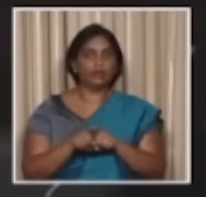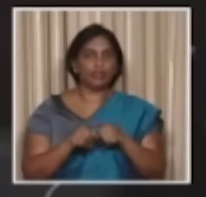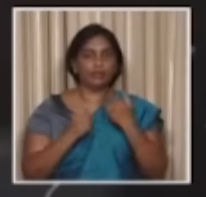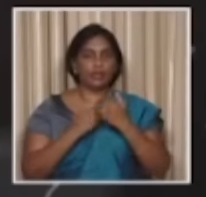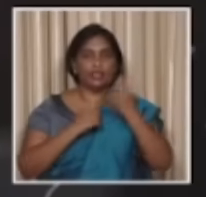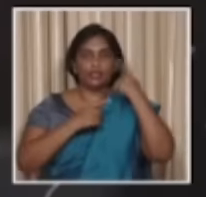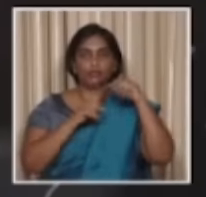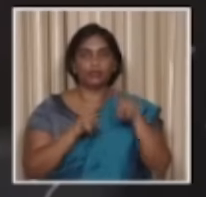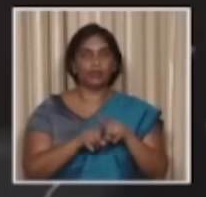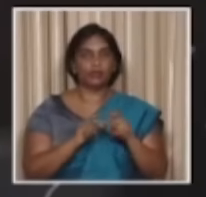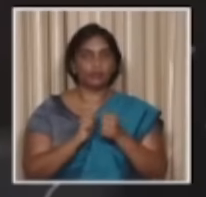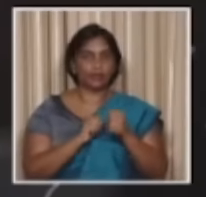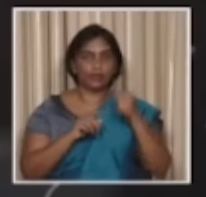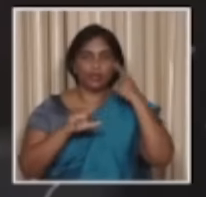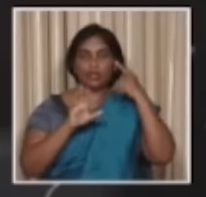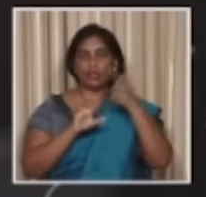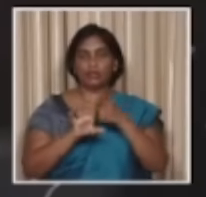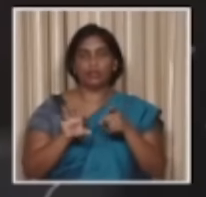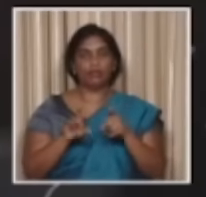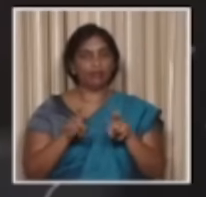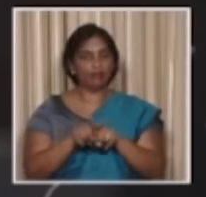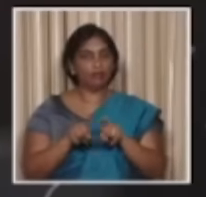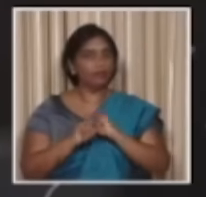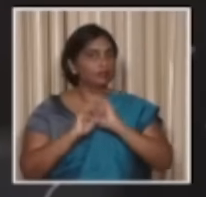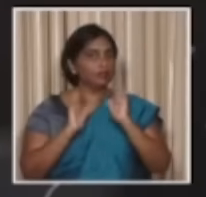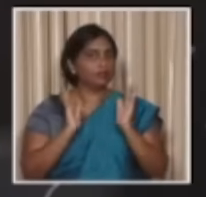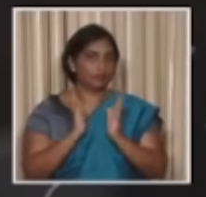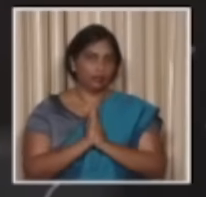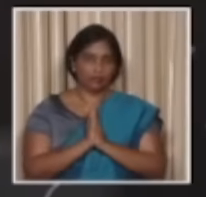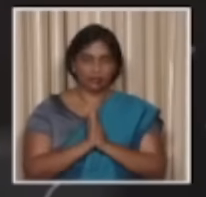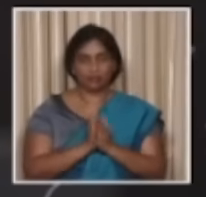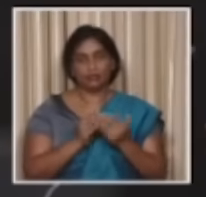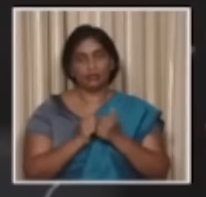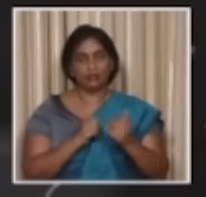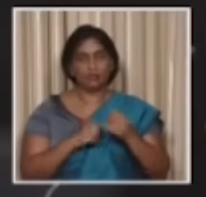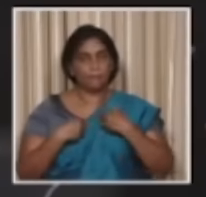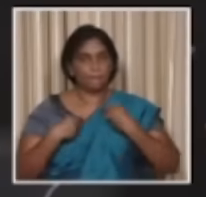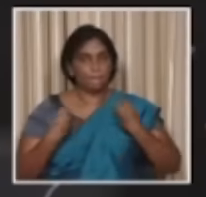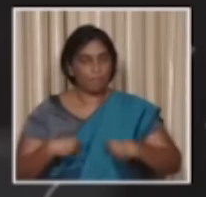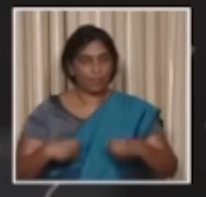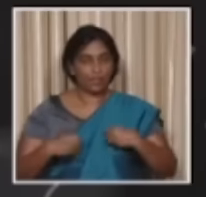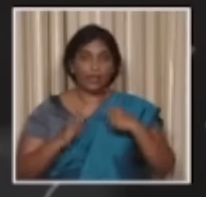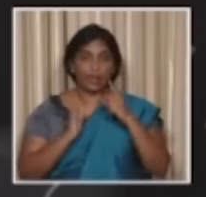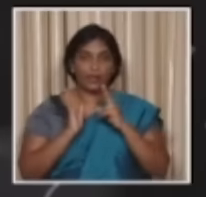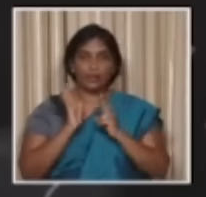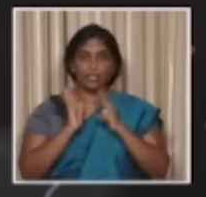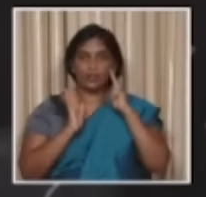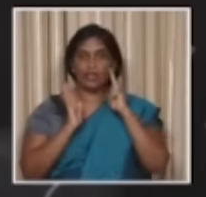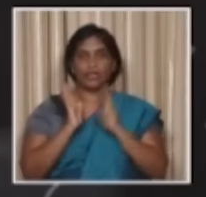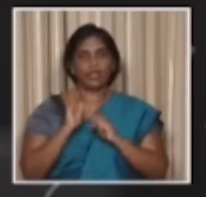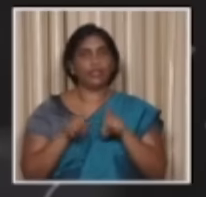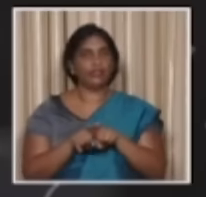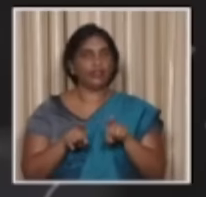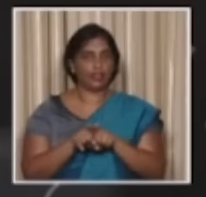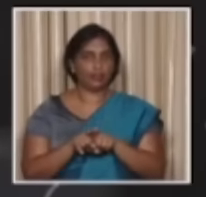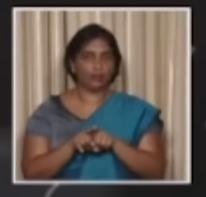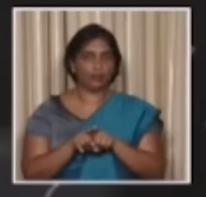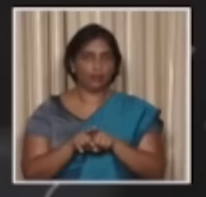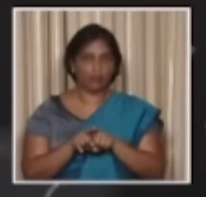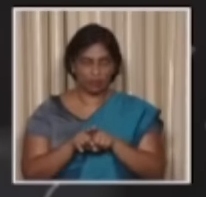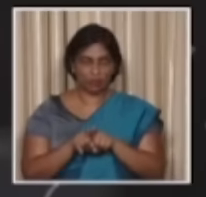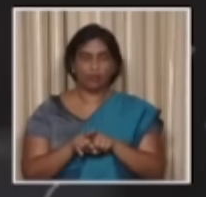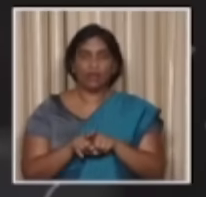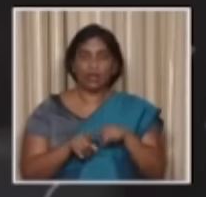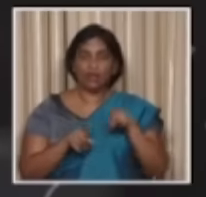තියෙනවා මේ සියල්ල අතරේ දූෂිත ගනුදෙනු හරහා රටට වෙන පාඩුව ඉතා විශාලයි මේ සියල්ල හරහාම දූෂිත ගනුදෙනු